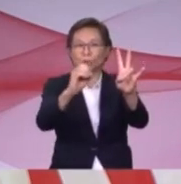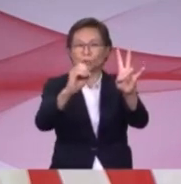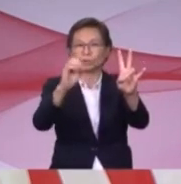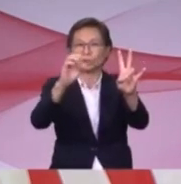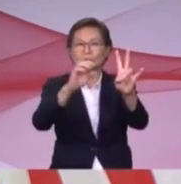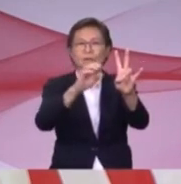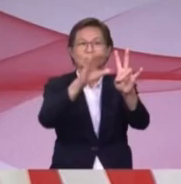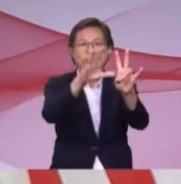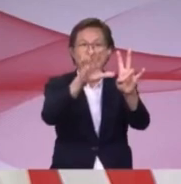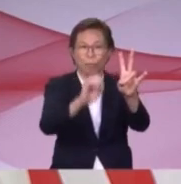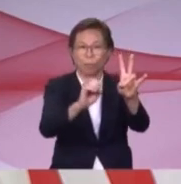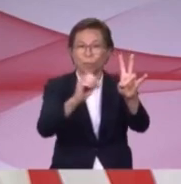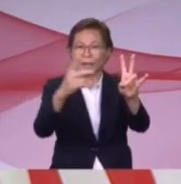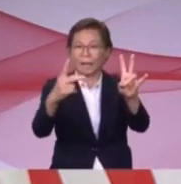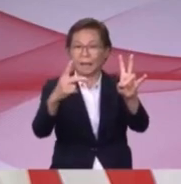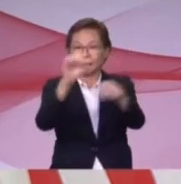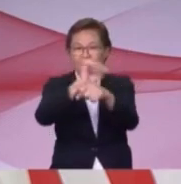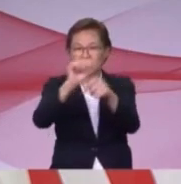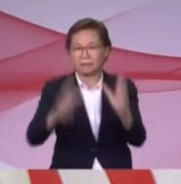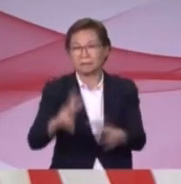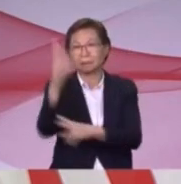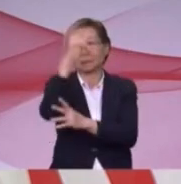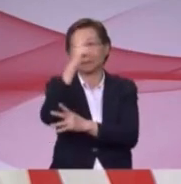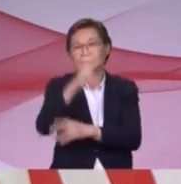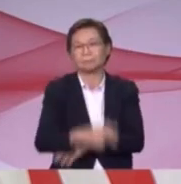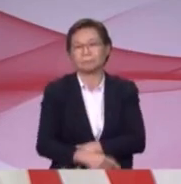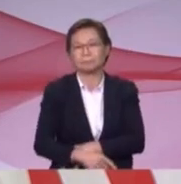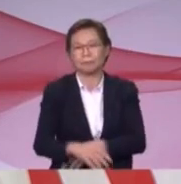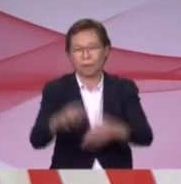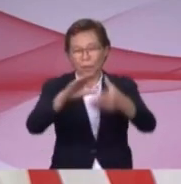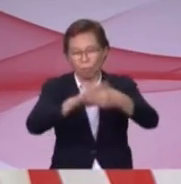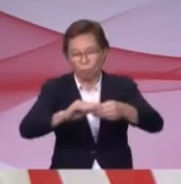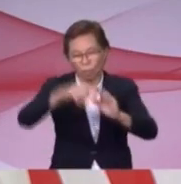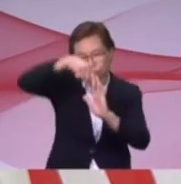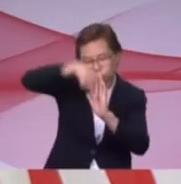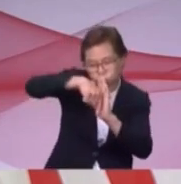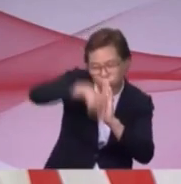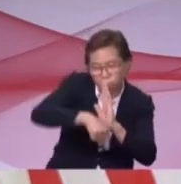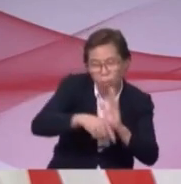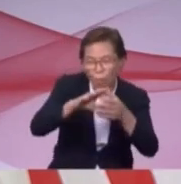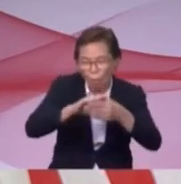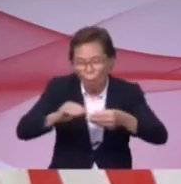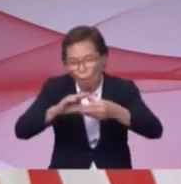750,000 pekerja. Detail mengenai